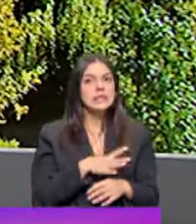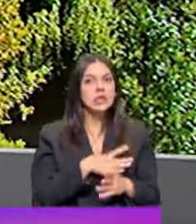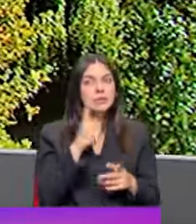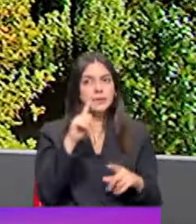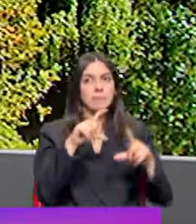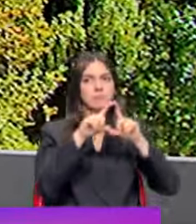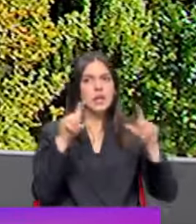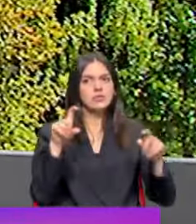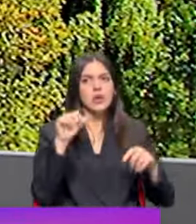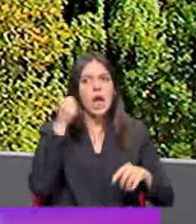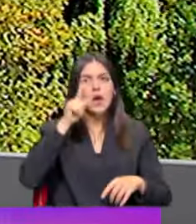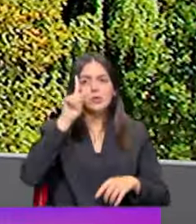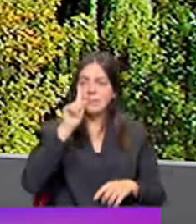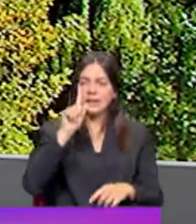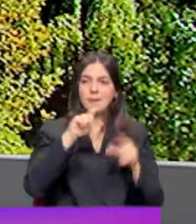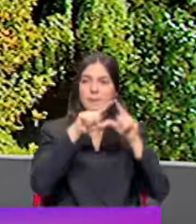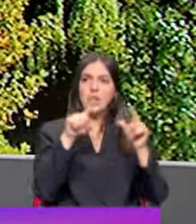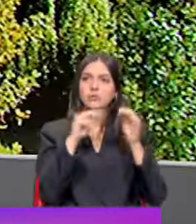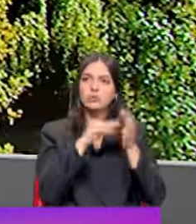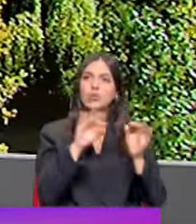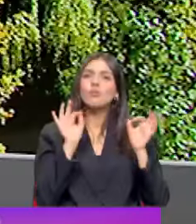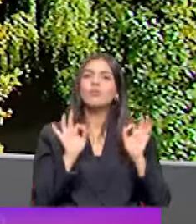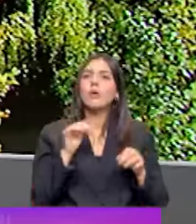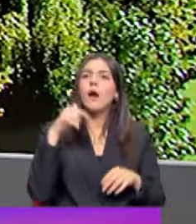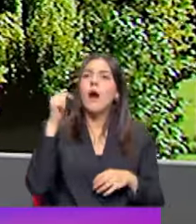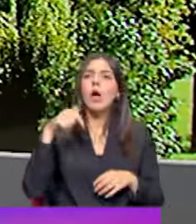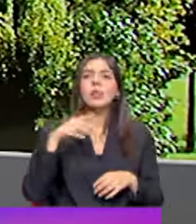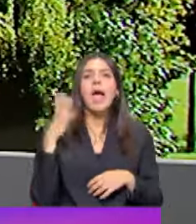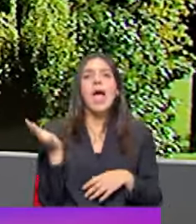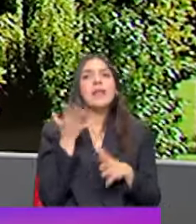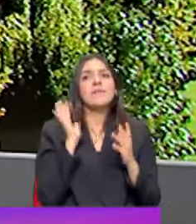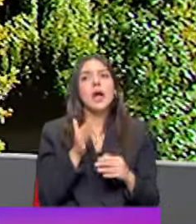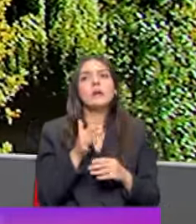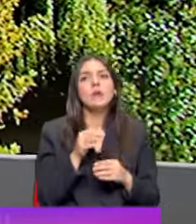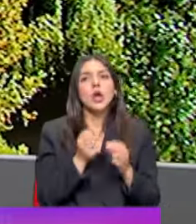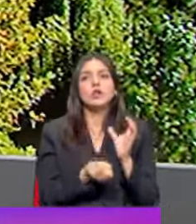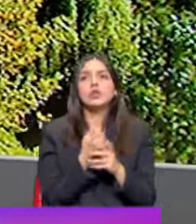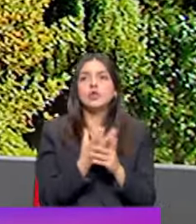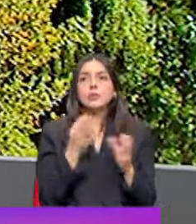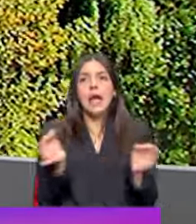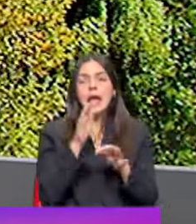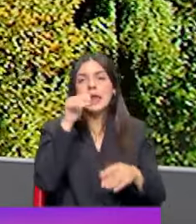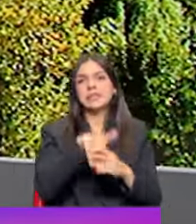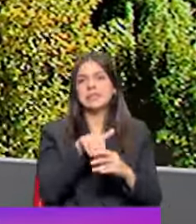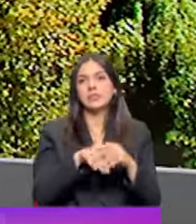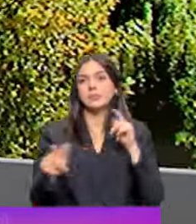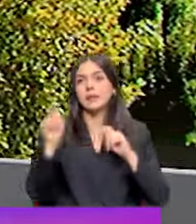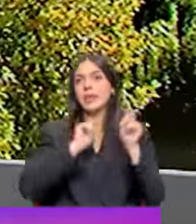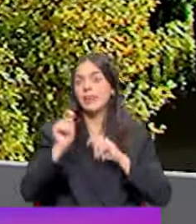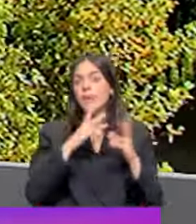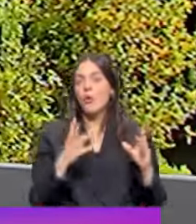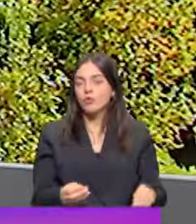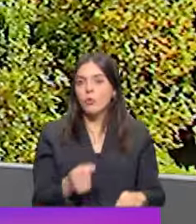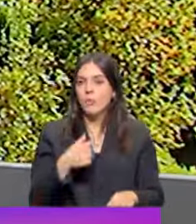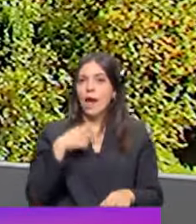başlıkta, biliyorsunuz her gün bir başlık atıyoruz. Muhakkak altına en yoğun gelen çözüm önerisi erken seçim talebi oluyor. Ben bunu